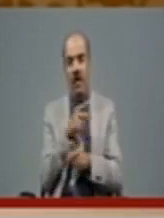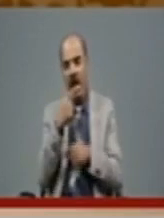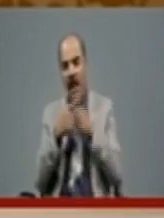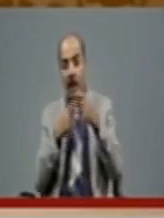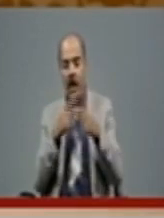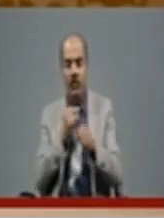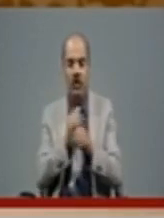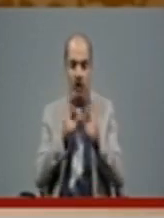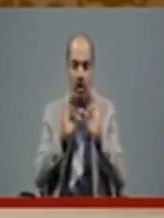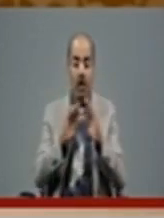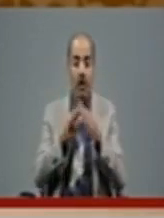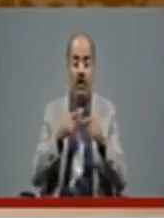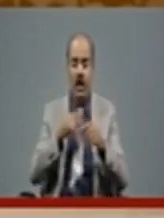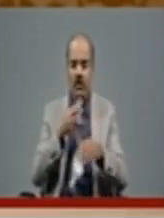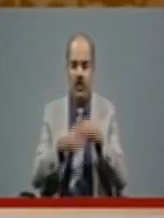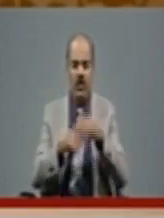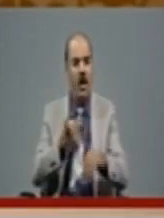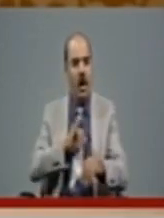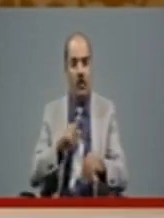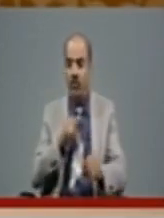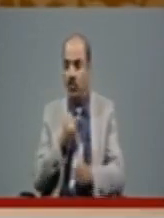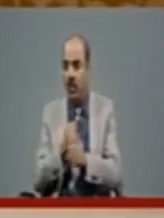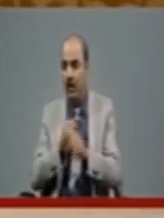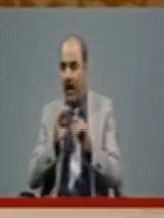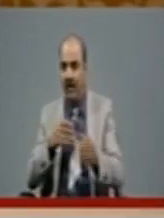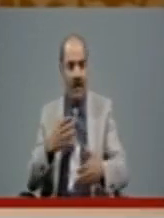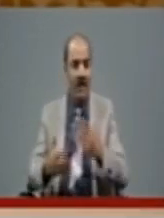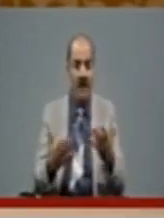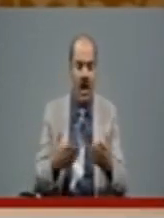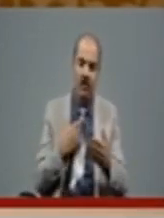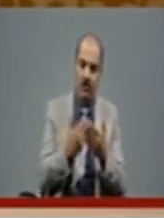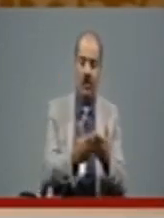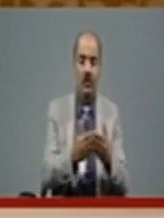دائما بتحاول أن هي تقوم بدور إيجابي فيما ينفع الناس،